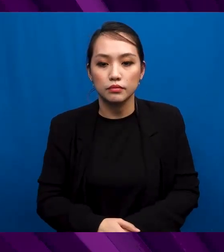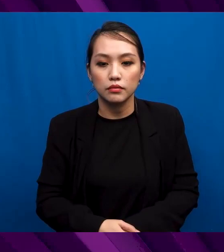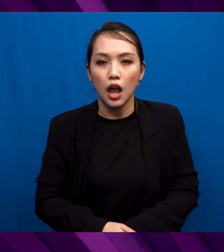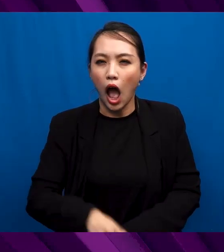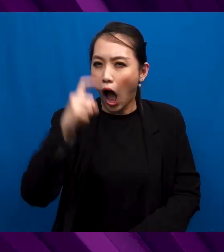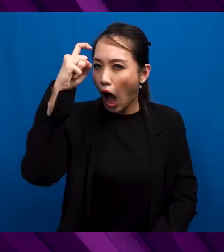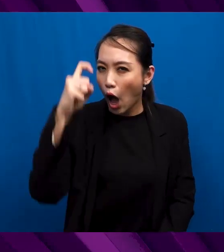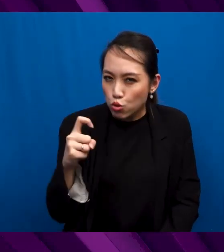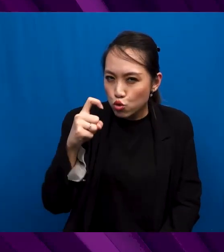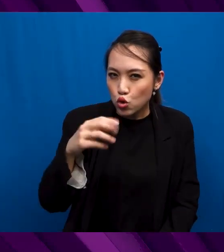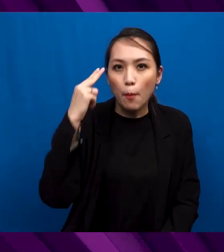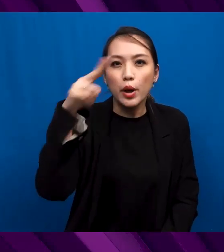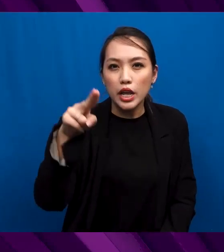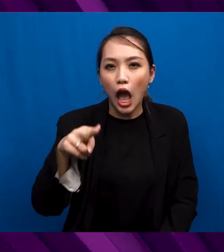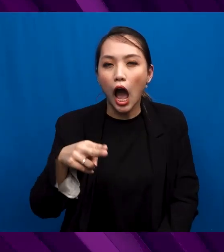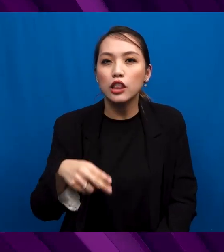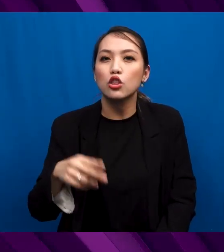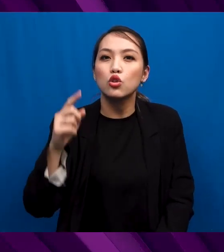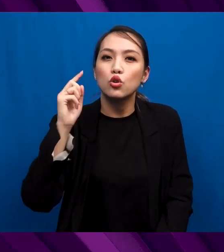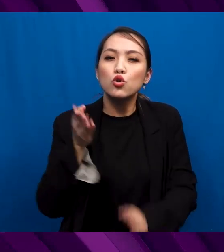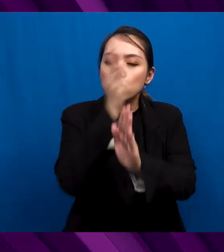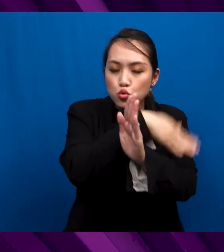dulu satu persatu berkat dicabut.